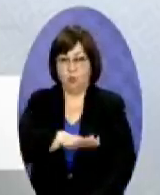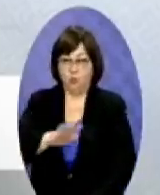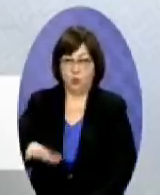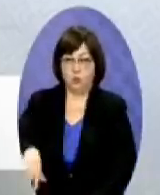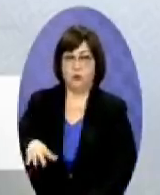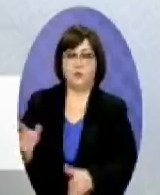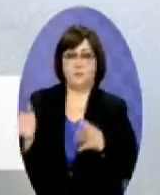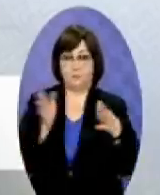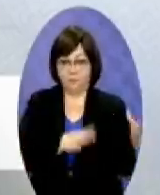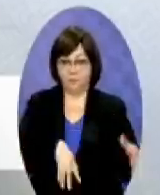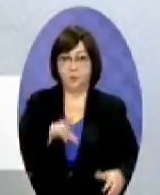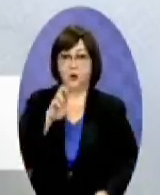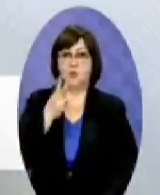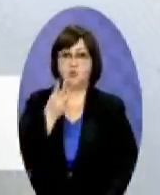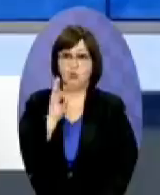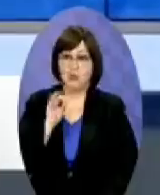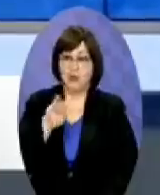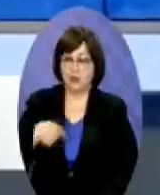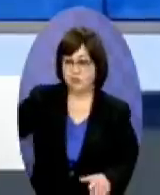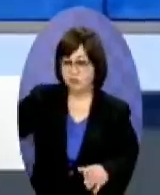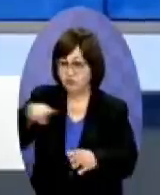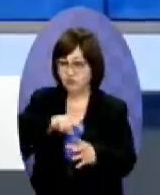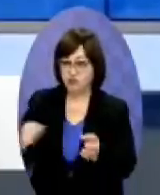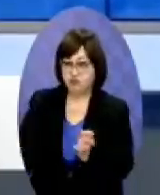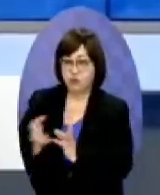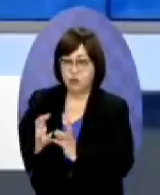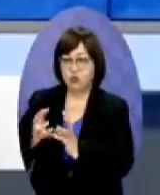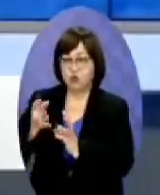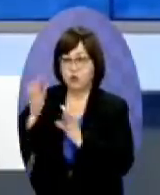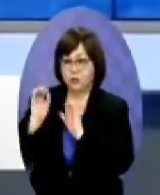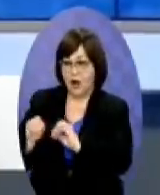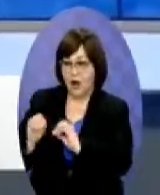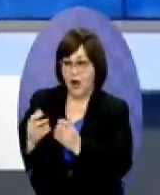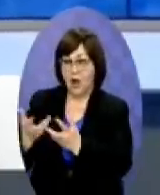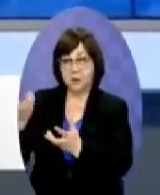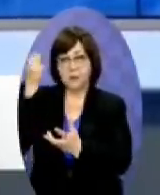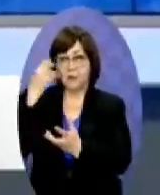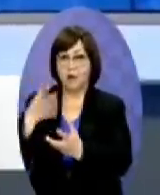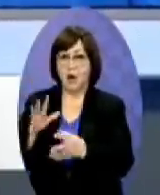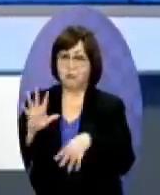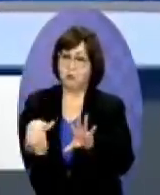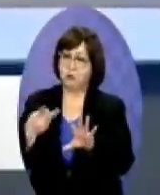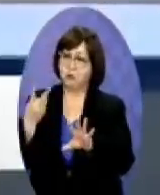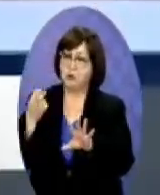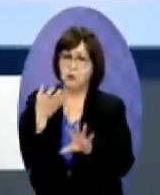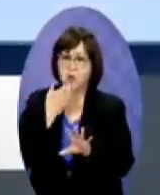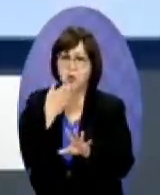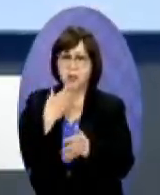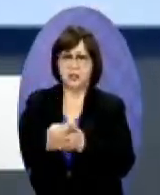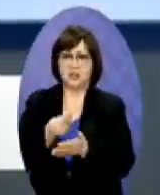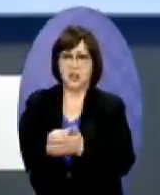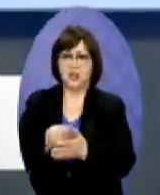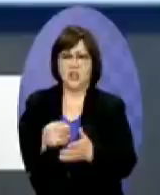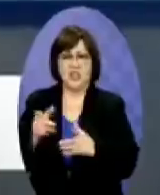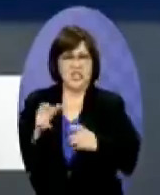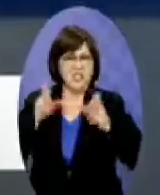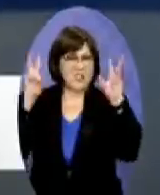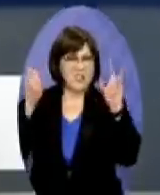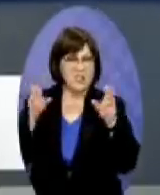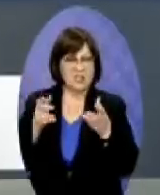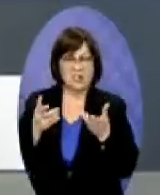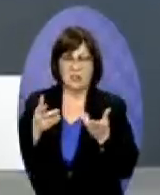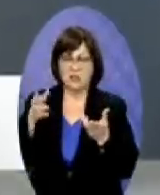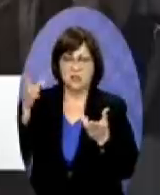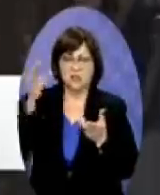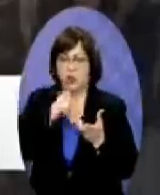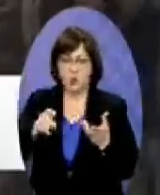хичээлж байгаа тохиолдолд 15-аас 20 байгаа байхгүй. За олон нийтийн санхүүгийн боловсролыг цаашид одоо хэрхэн сайжруулж болох вэ гэдэг чиглэлээр ингээд эдийн засгчтай багш нартай